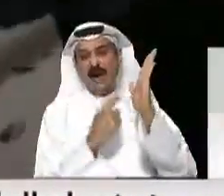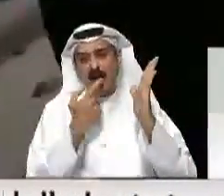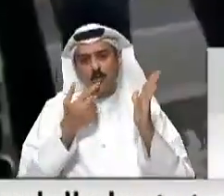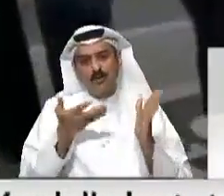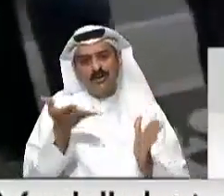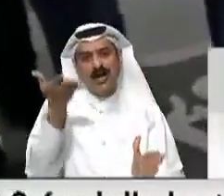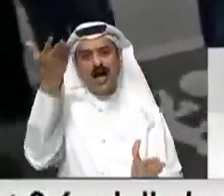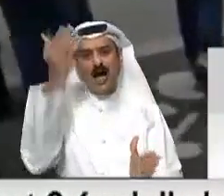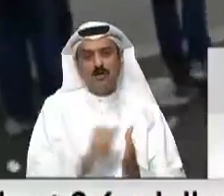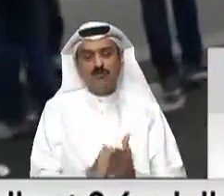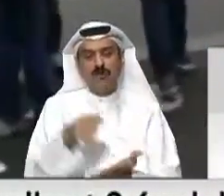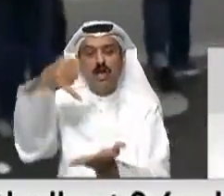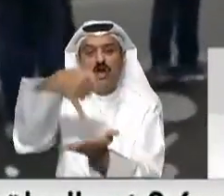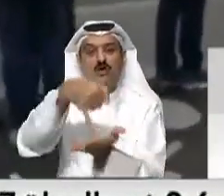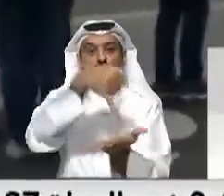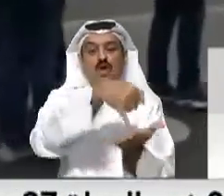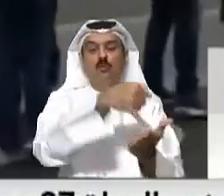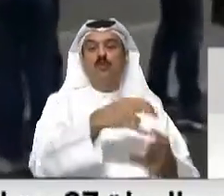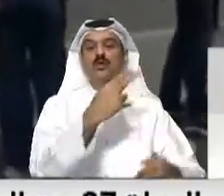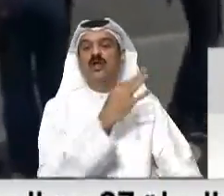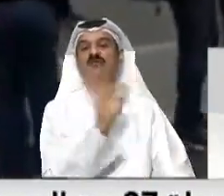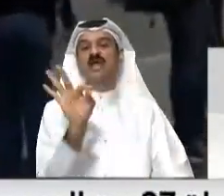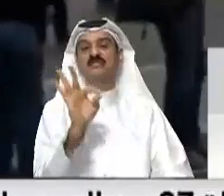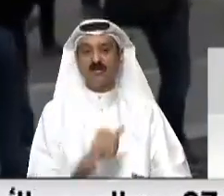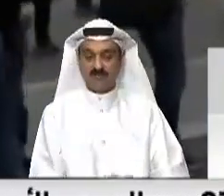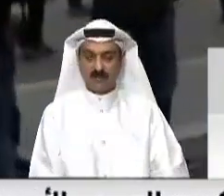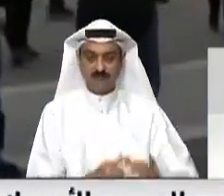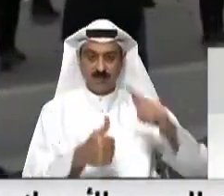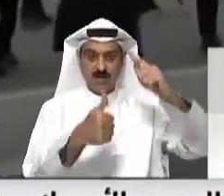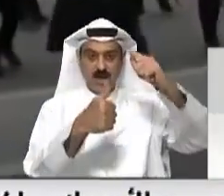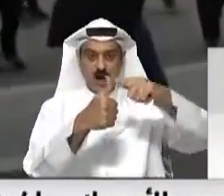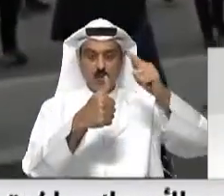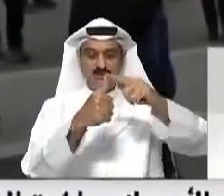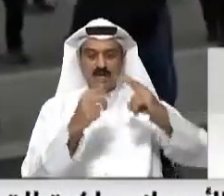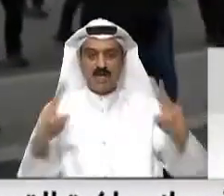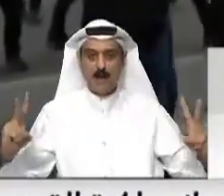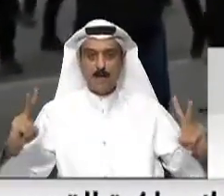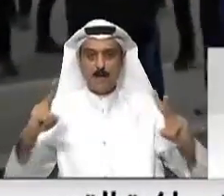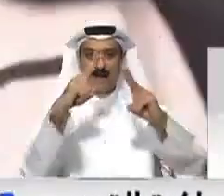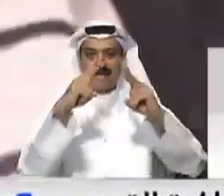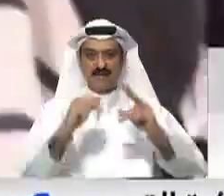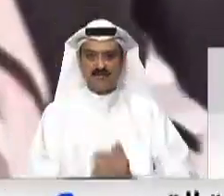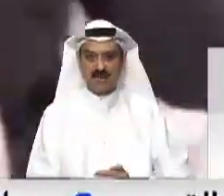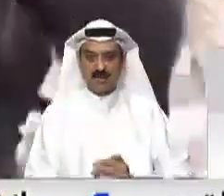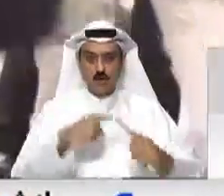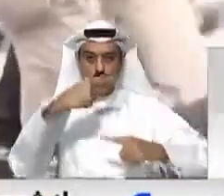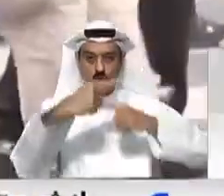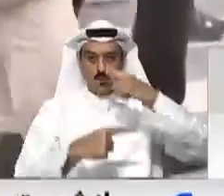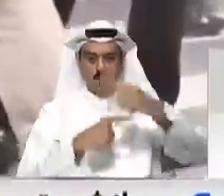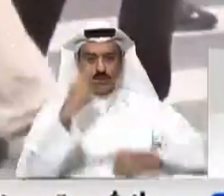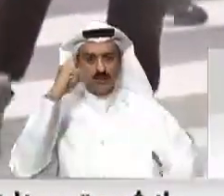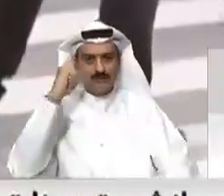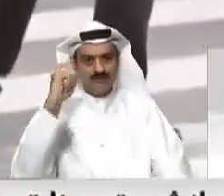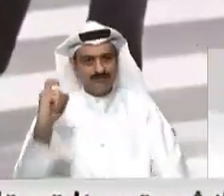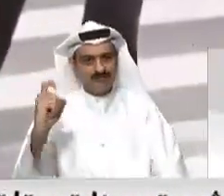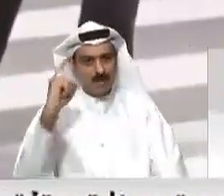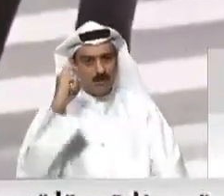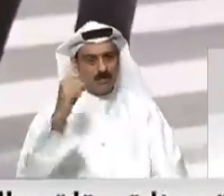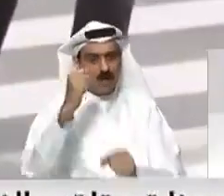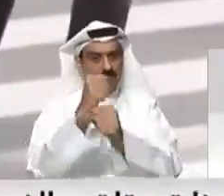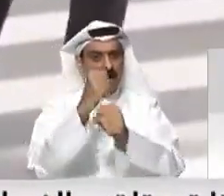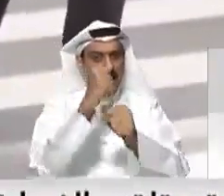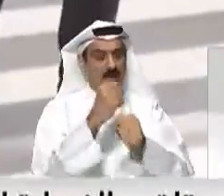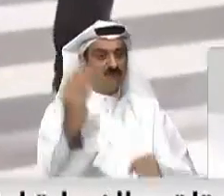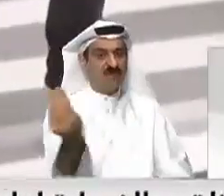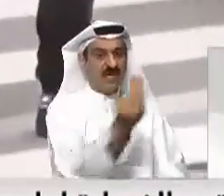في عدد من المدن الفرنسيه وعلى راسها العاصمه باريس تواصلوا الاضرابات التي شملت قطاع